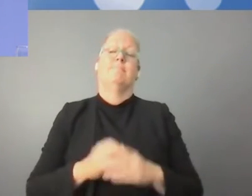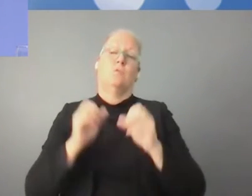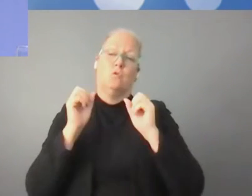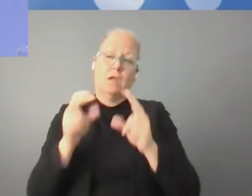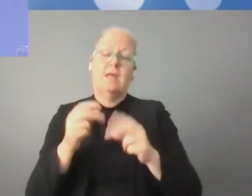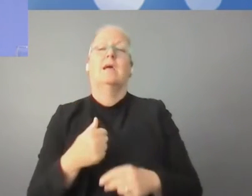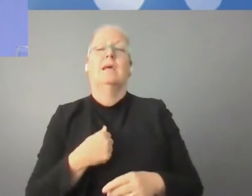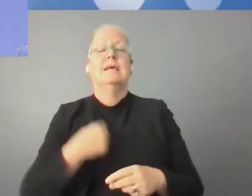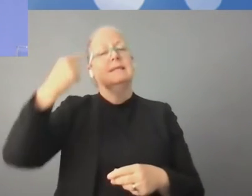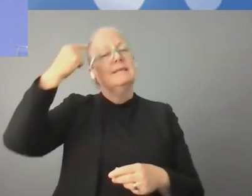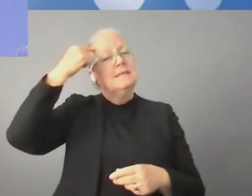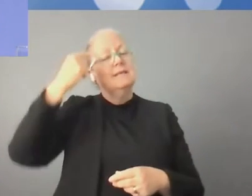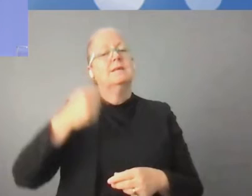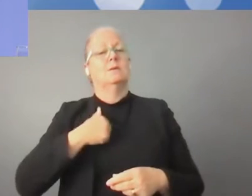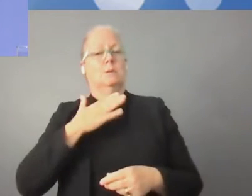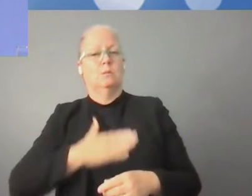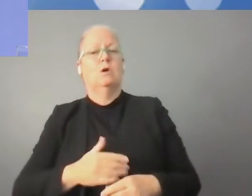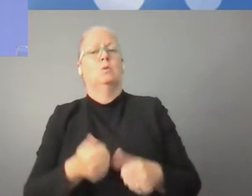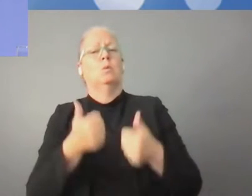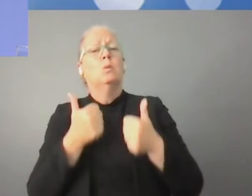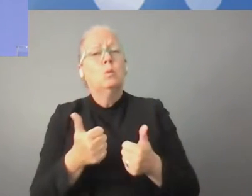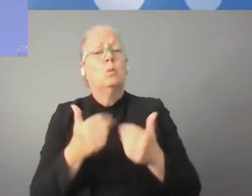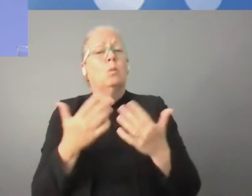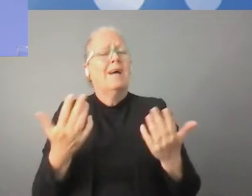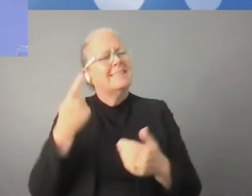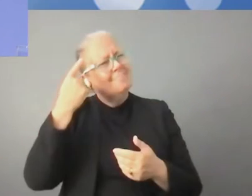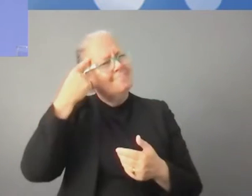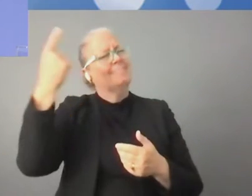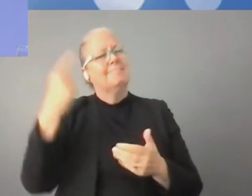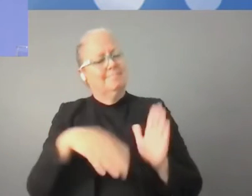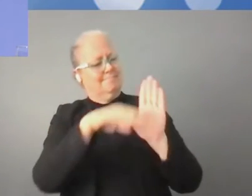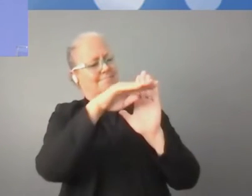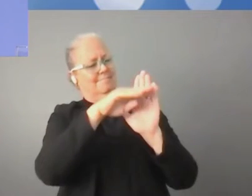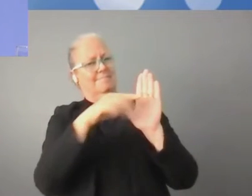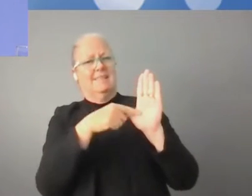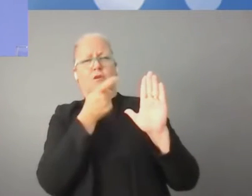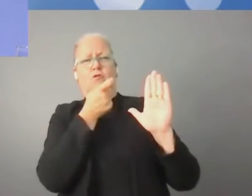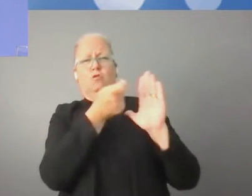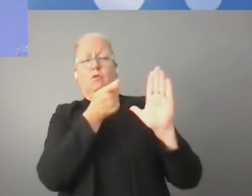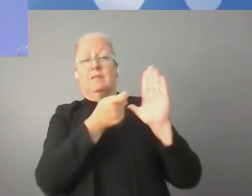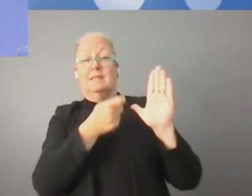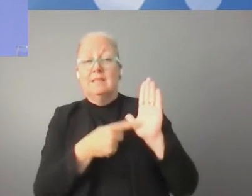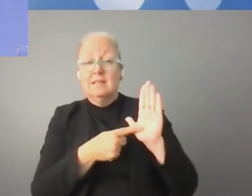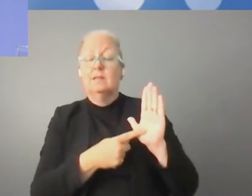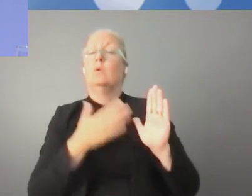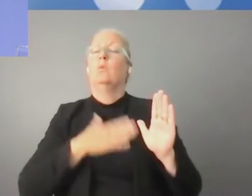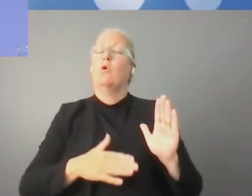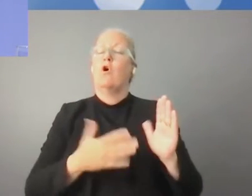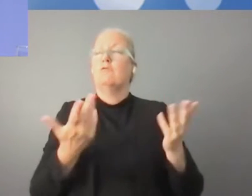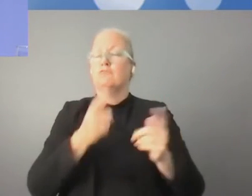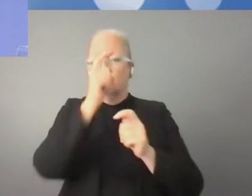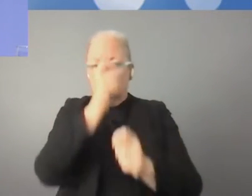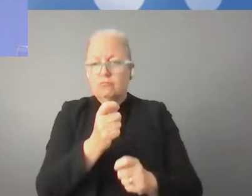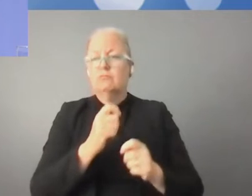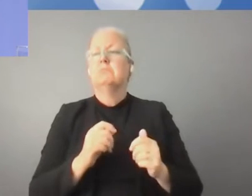хорошие законоположения, которые будут уважать этот открытый, децентрализованный, унифицированный